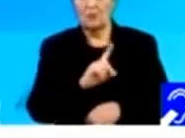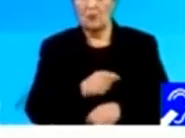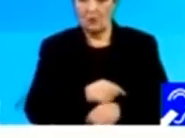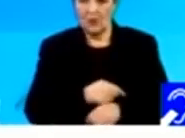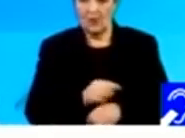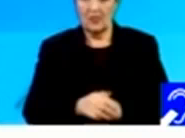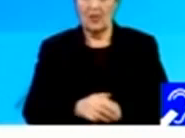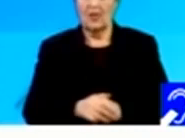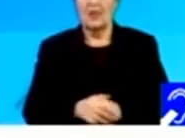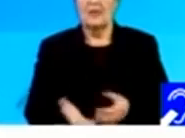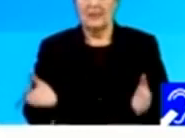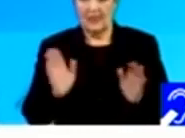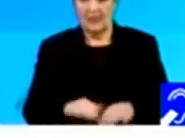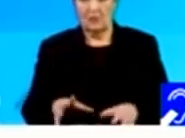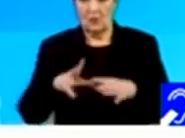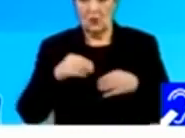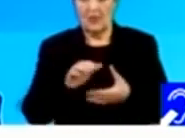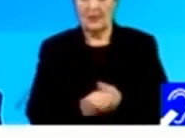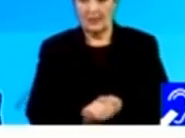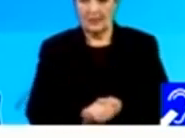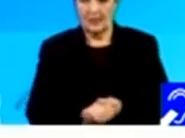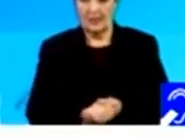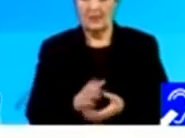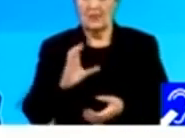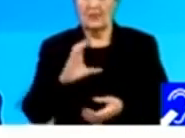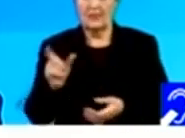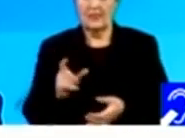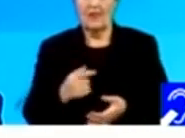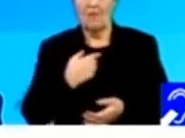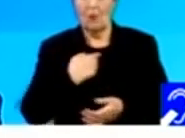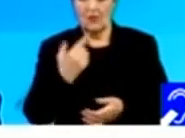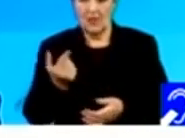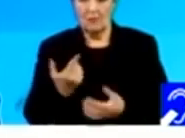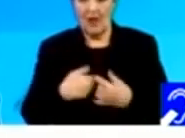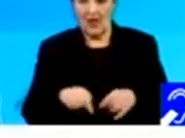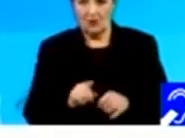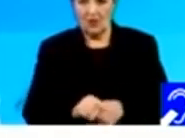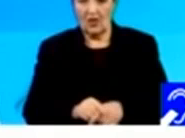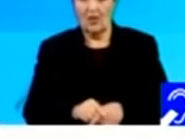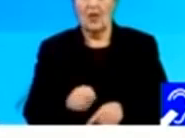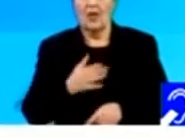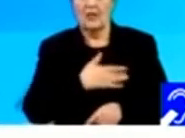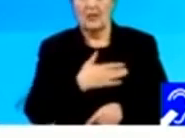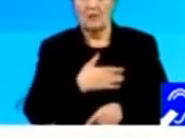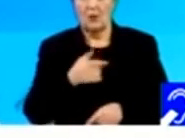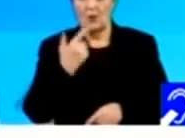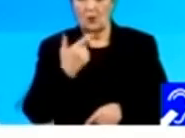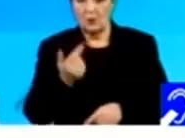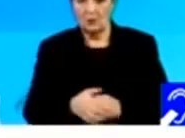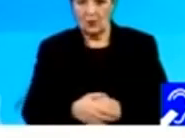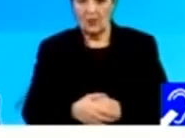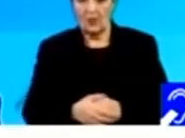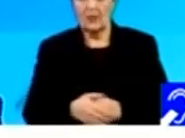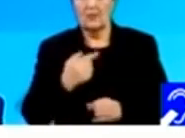strângem rândurile, să rămânem uniți și să votăm așa cum ne dictează inima și rațiunea. Să votăm pentru